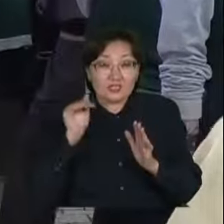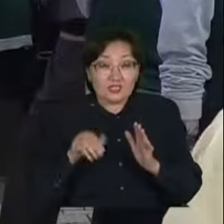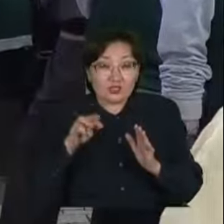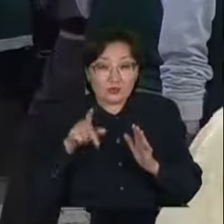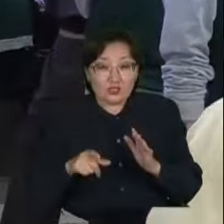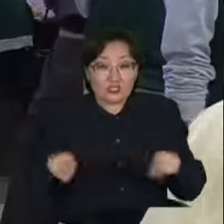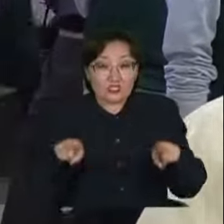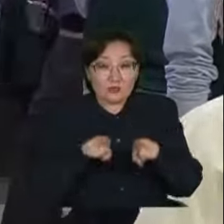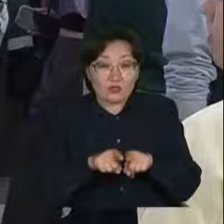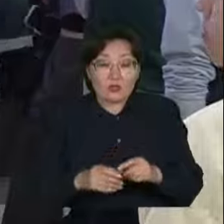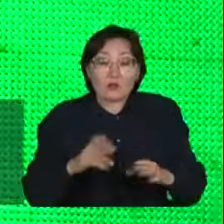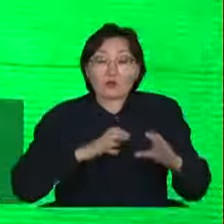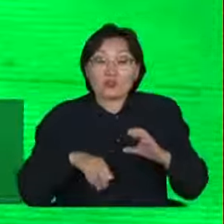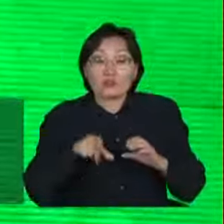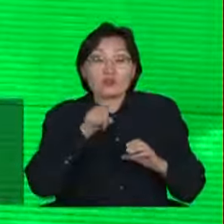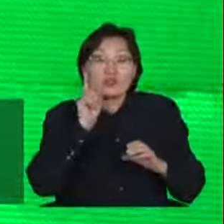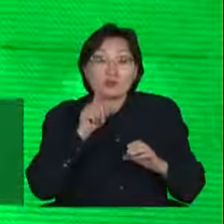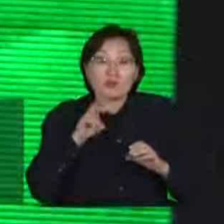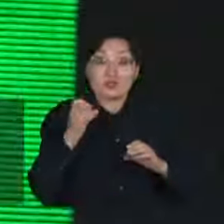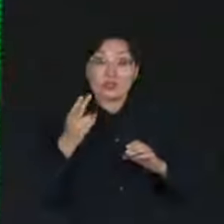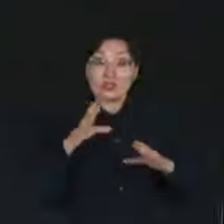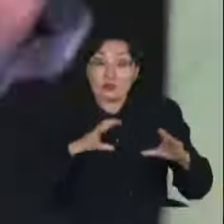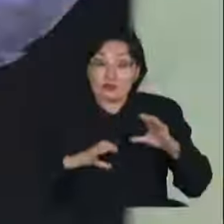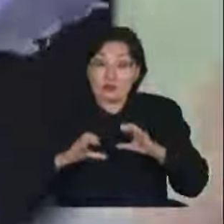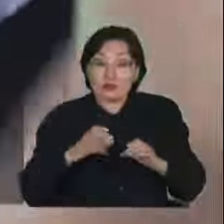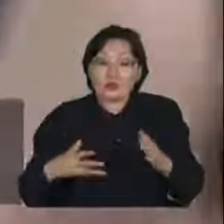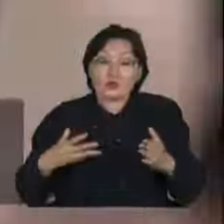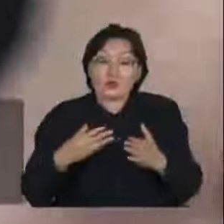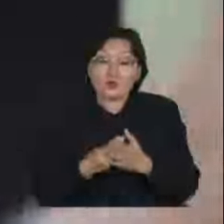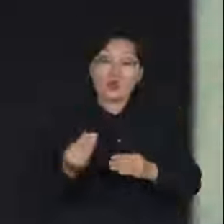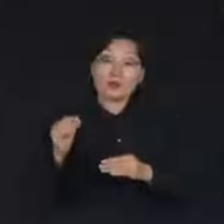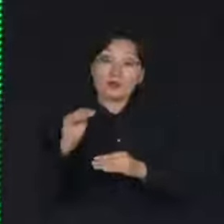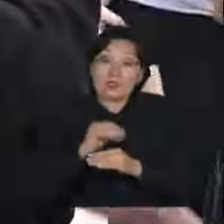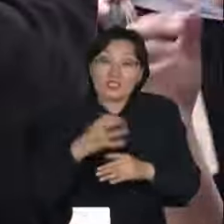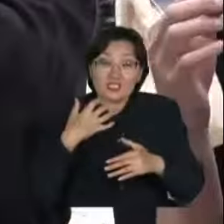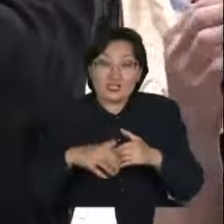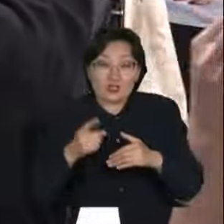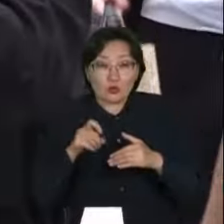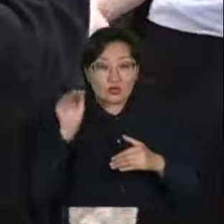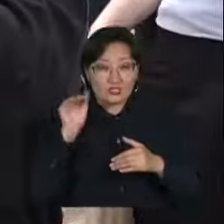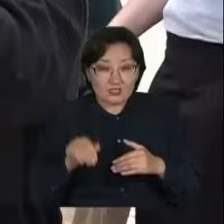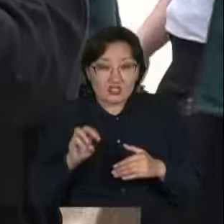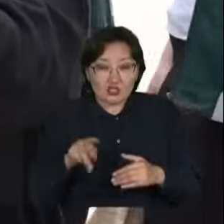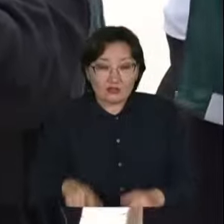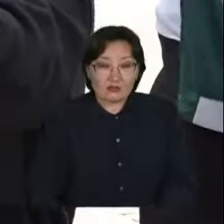тенге. Также для студенческой молодежи национальные университеты доплачивают дополнительно в среднем 100 тысяч.